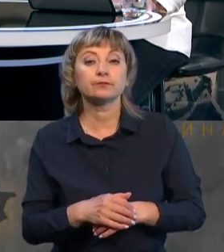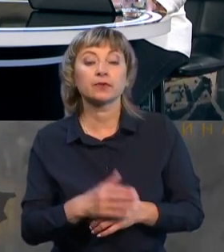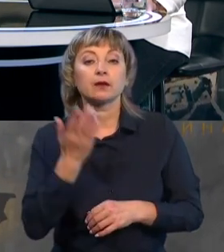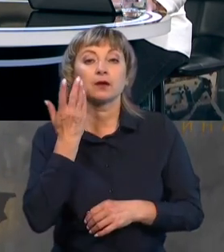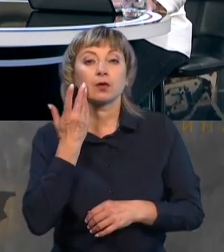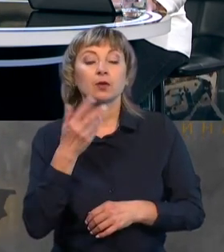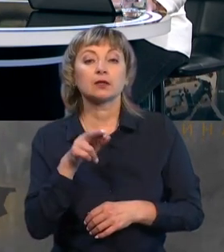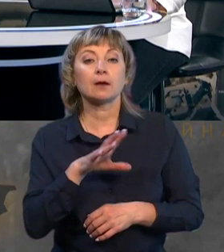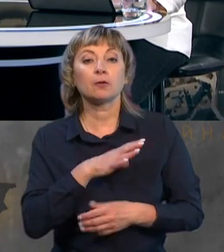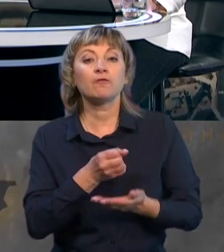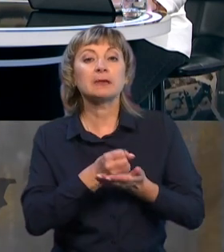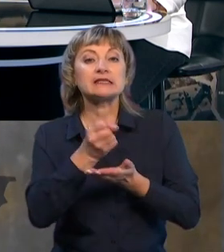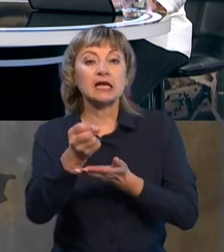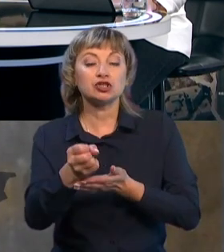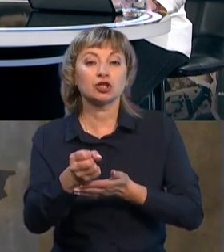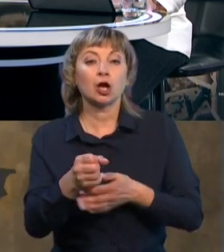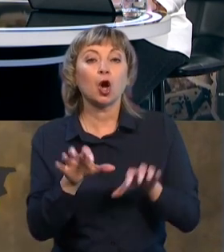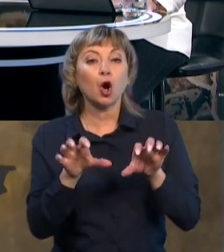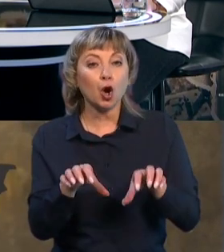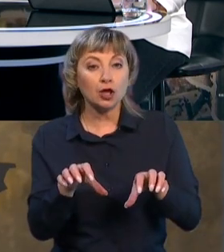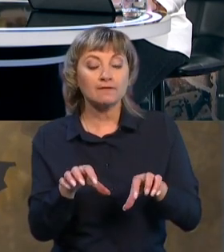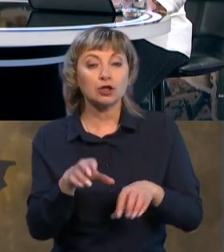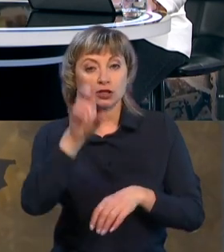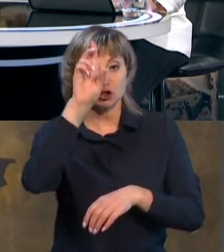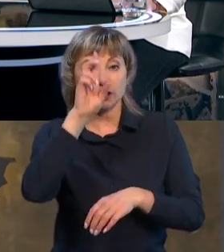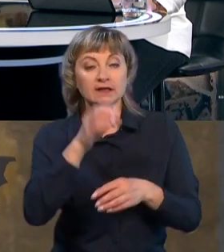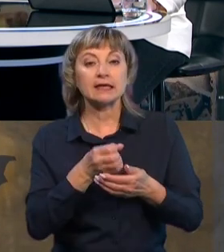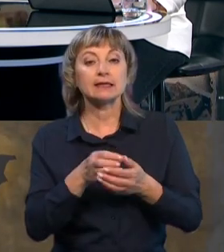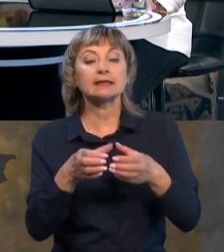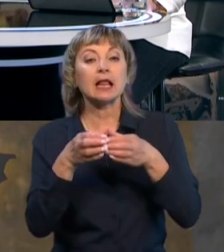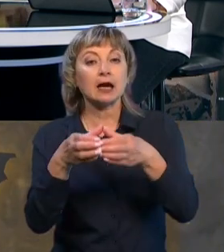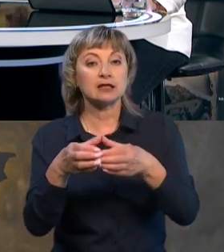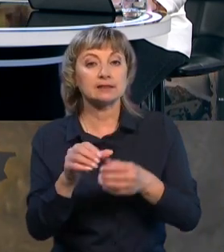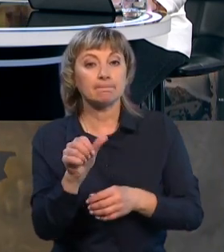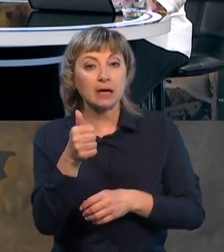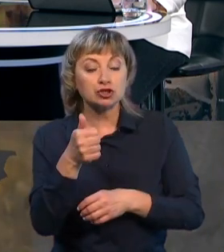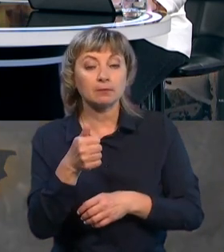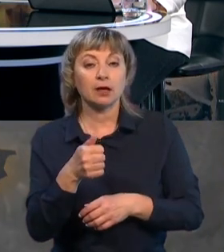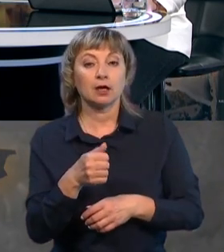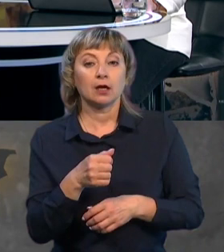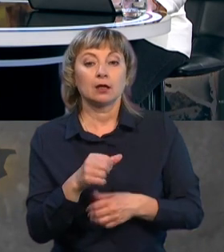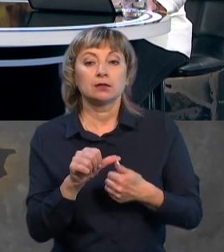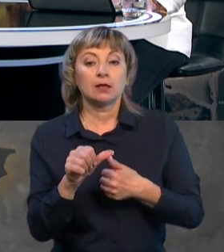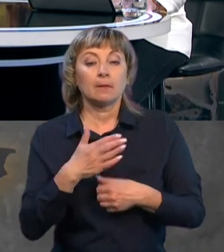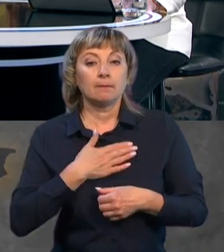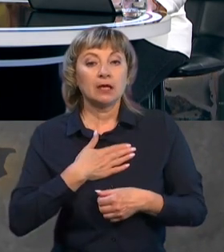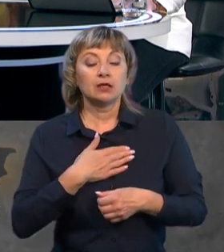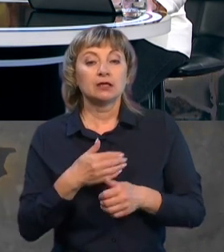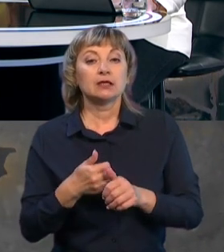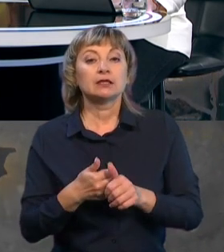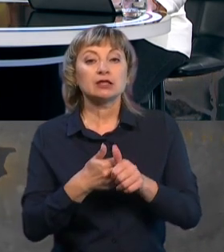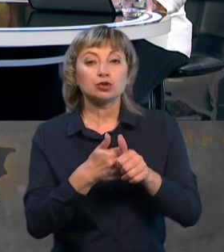я був призначений головою державної делегації першим До речі саме мій наступник